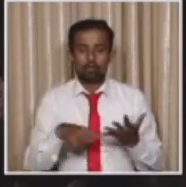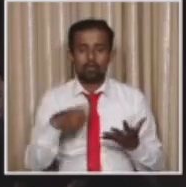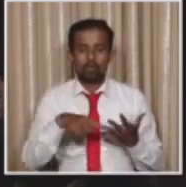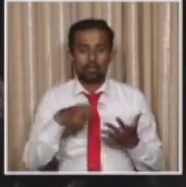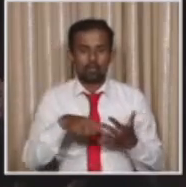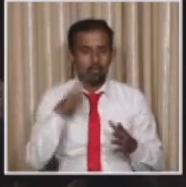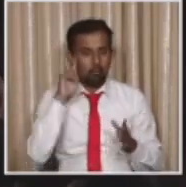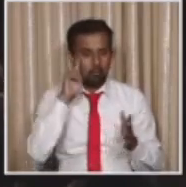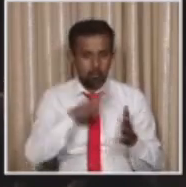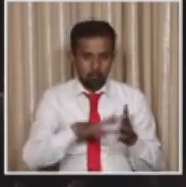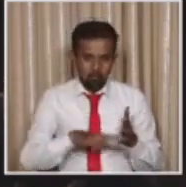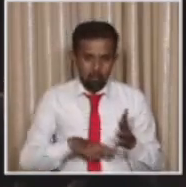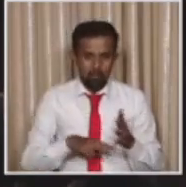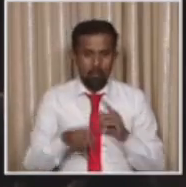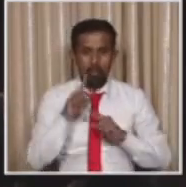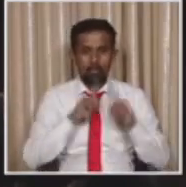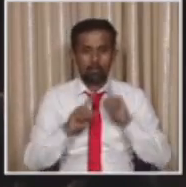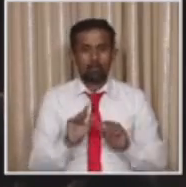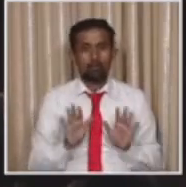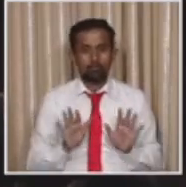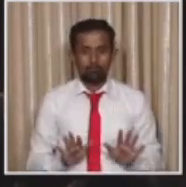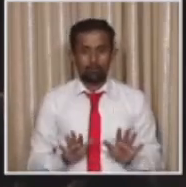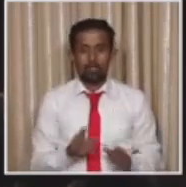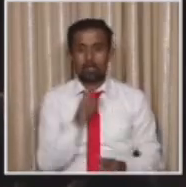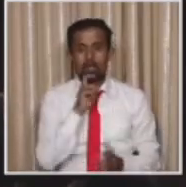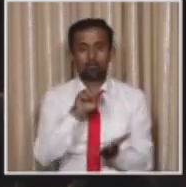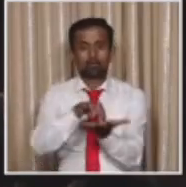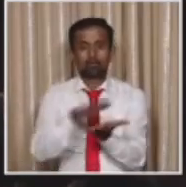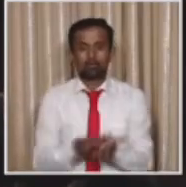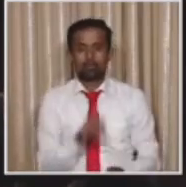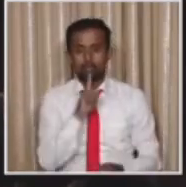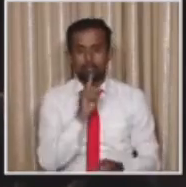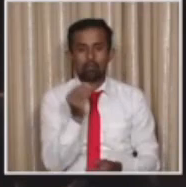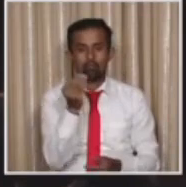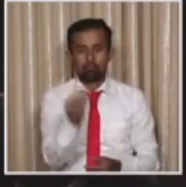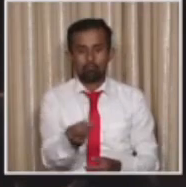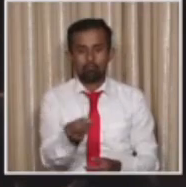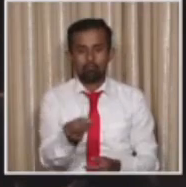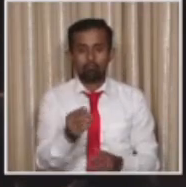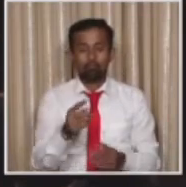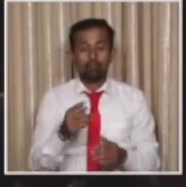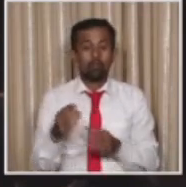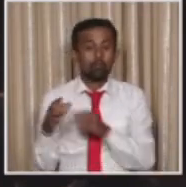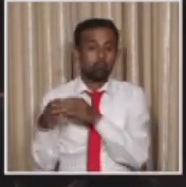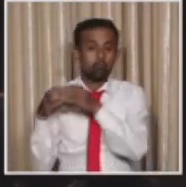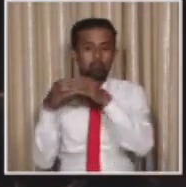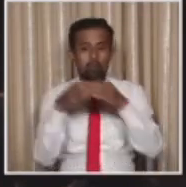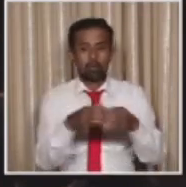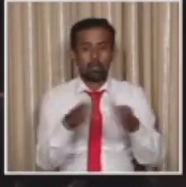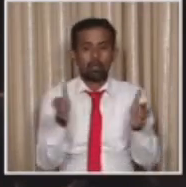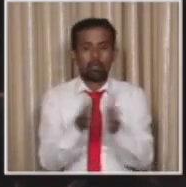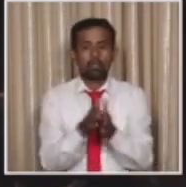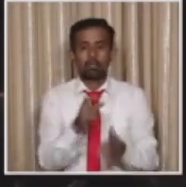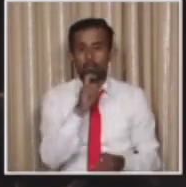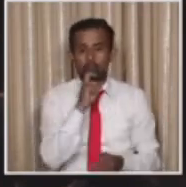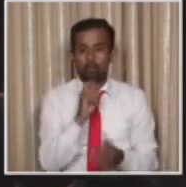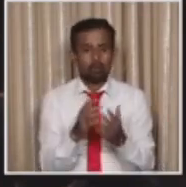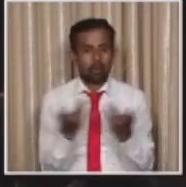මත පදනම් වෙලා කතා කරනවා මිසක, නඩු තීන්දුව දෙනවා මිසක, මේක මේ ජූරියක් එක්ක වැඩ කරන උසාවියක් නෙවෙයි